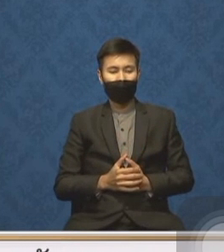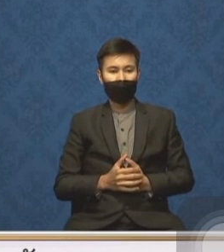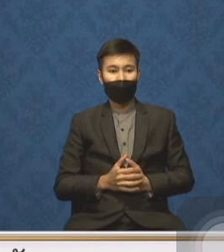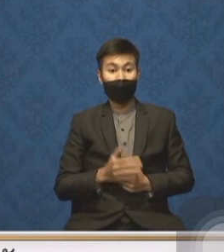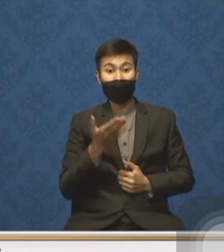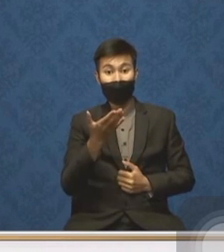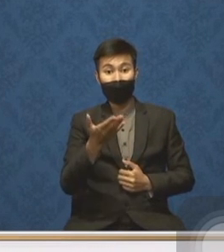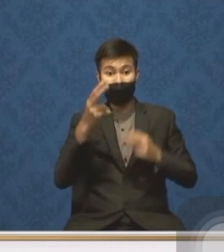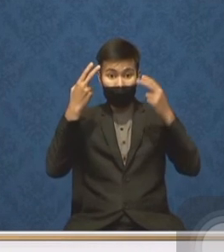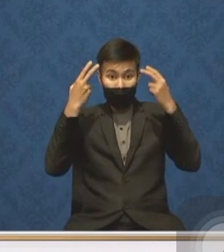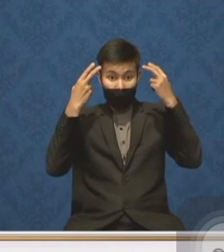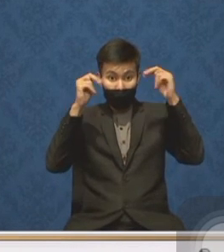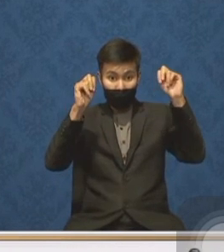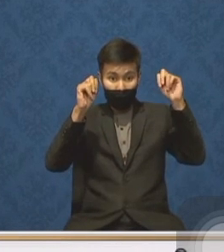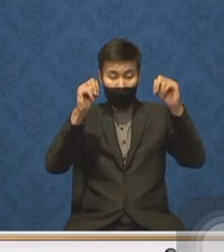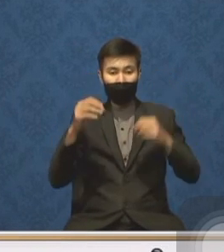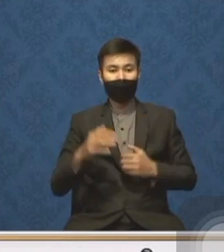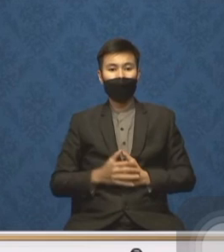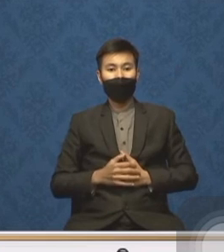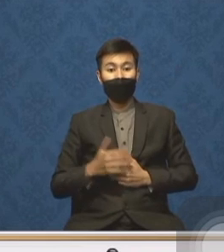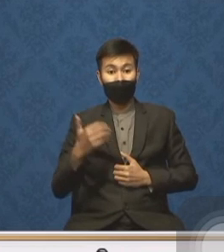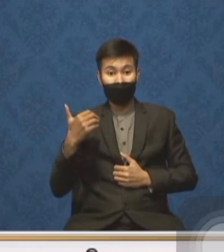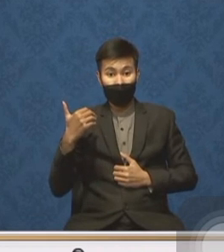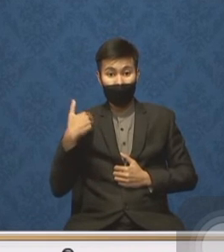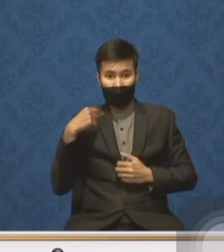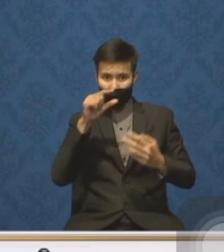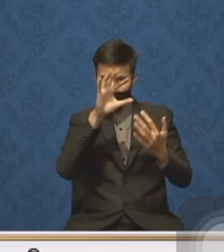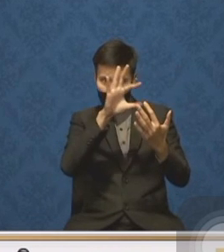ท่านนายกมีทางเลือกสองทางครับ